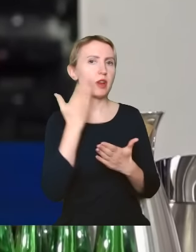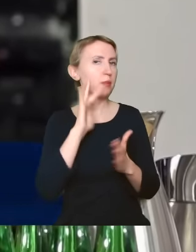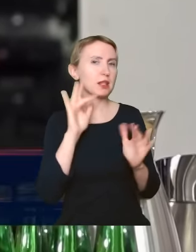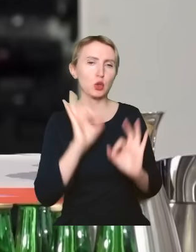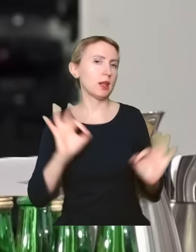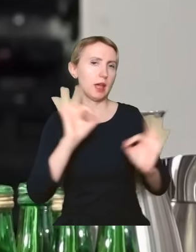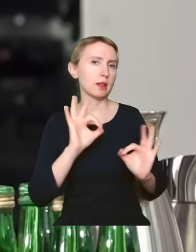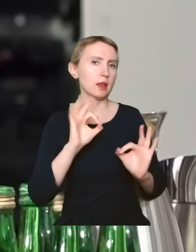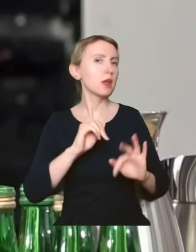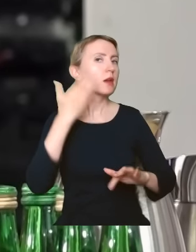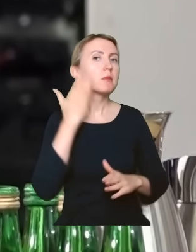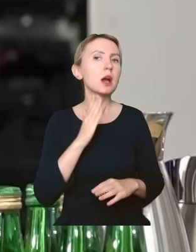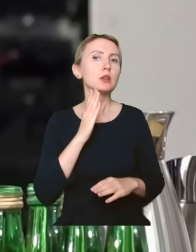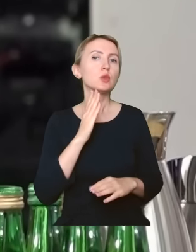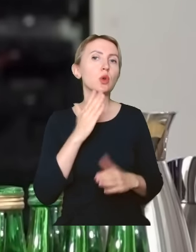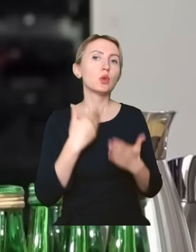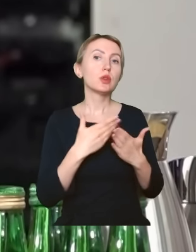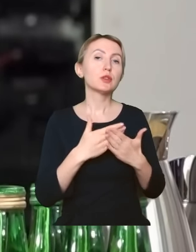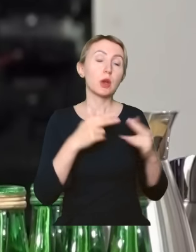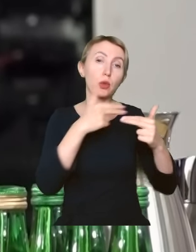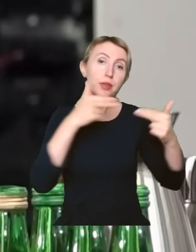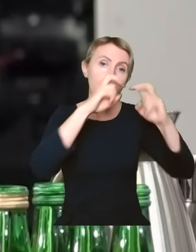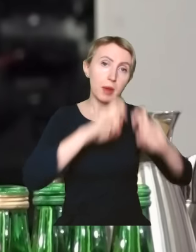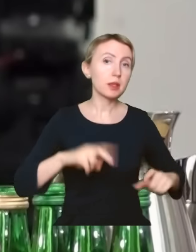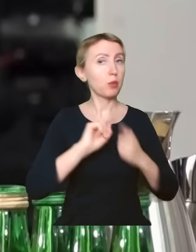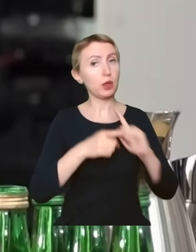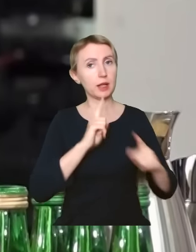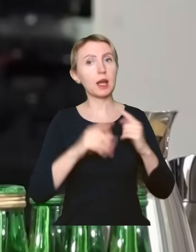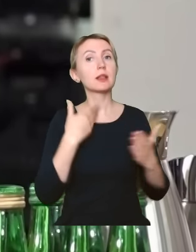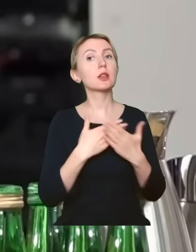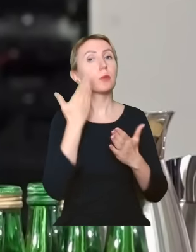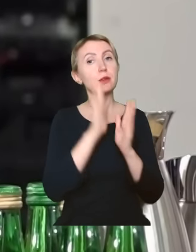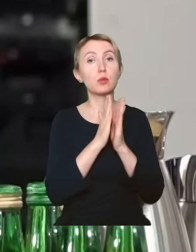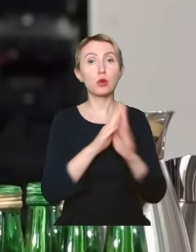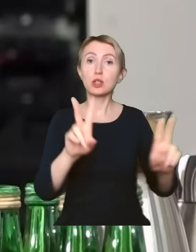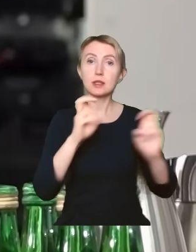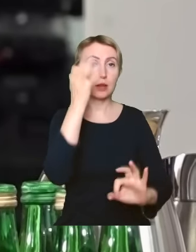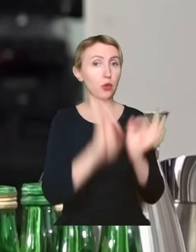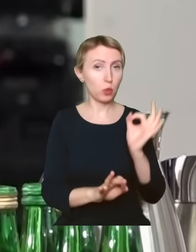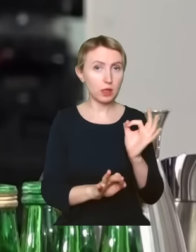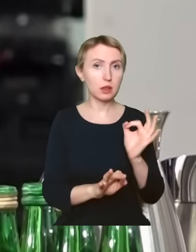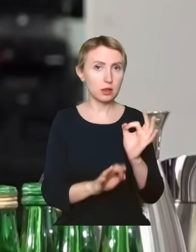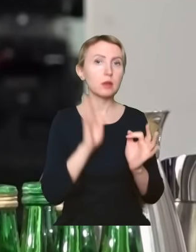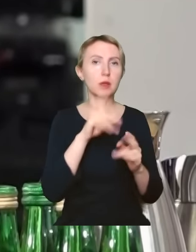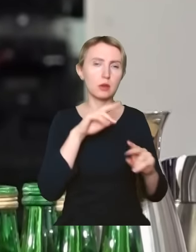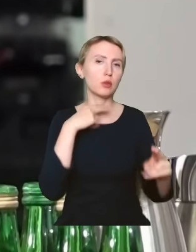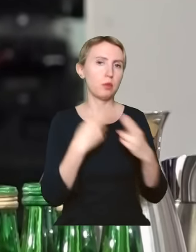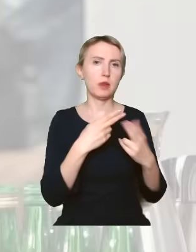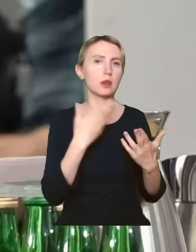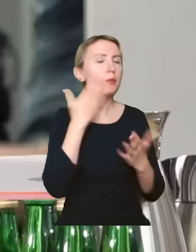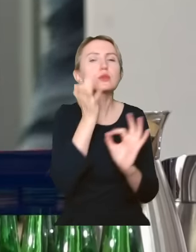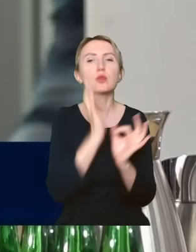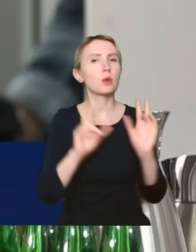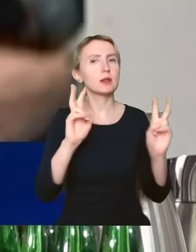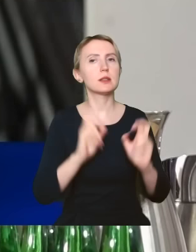i bardzo delikatnych, zarówno merytorycznie, jak i politycznie. Dlatego bardzo proszę o cytat i oczywiście do niego się odniosę, ale proszę o precyzyjny